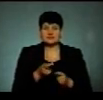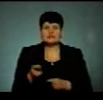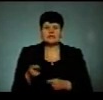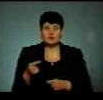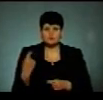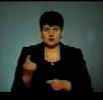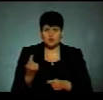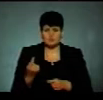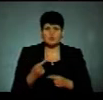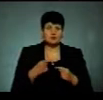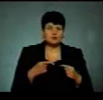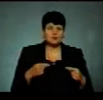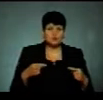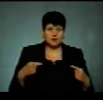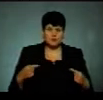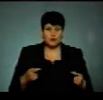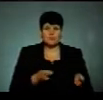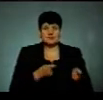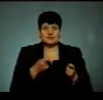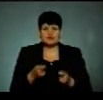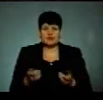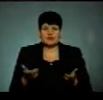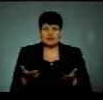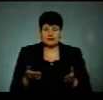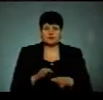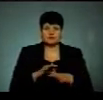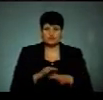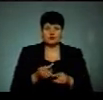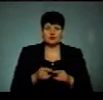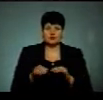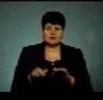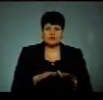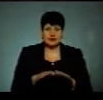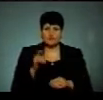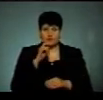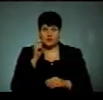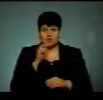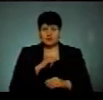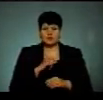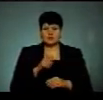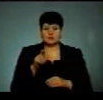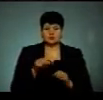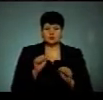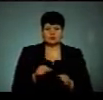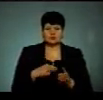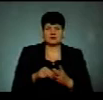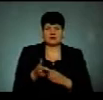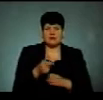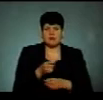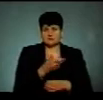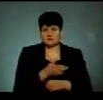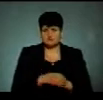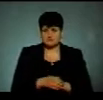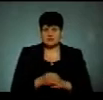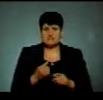Тернопільської області. З будь-якого постачальника, який здійснює цю діяльність в межах України, споживач може придбавати газ. Тобто це